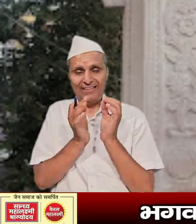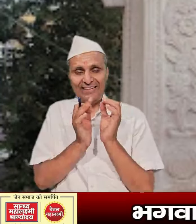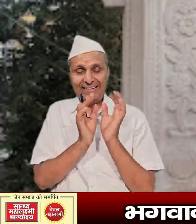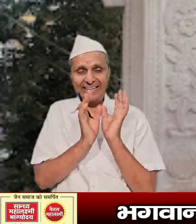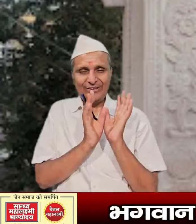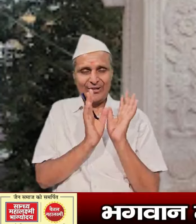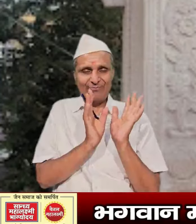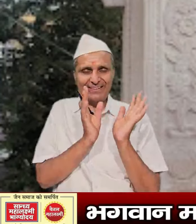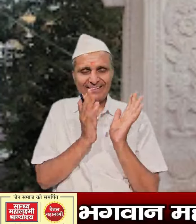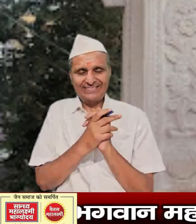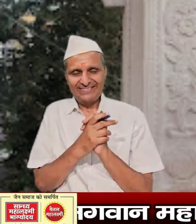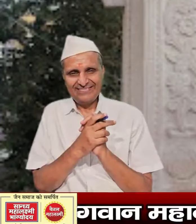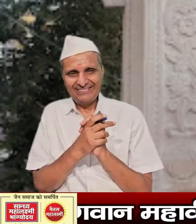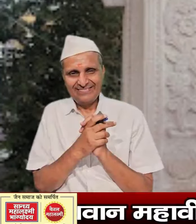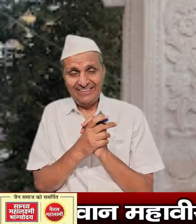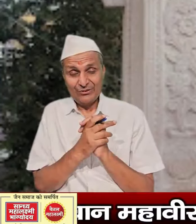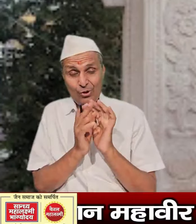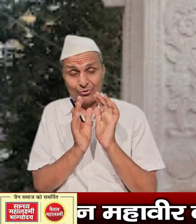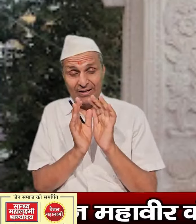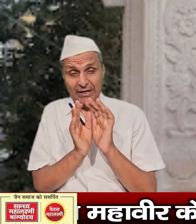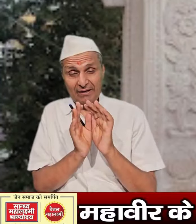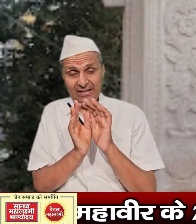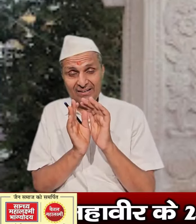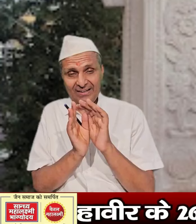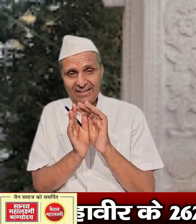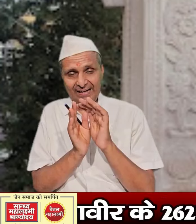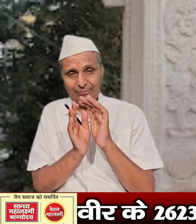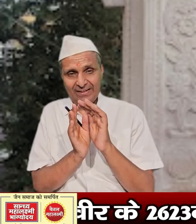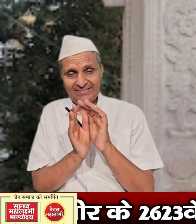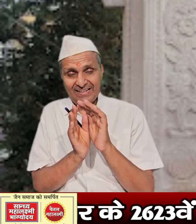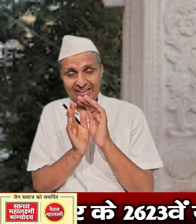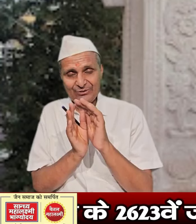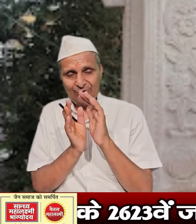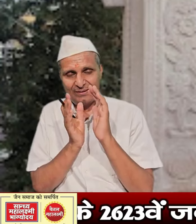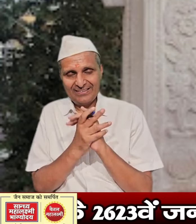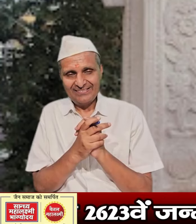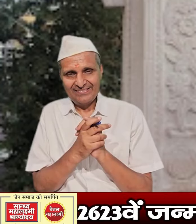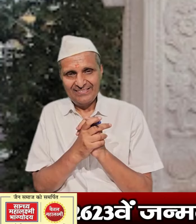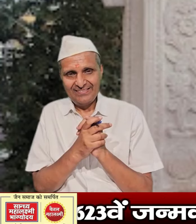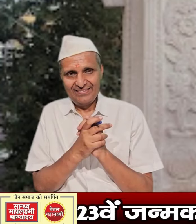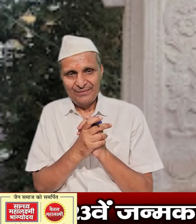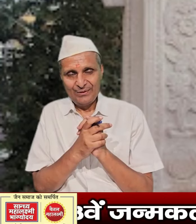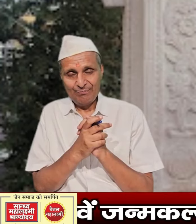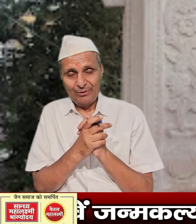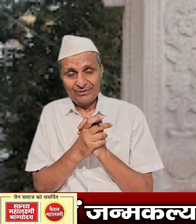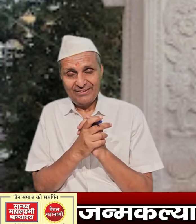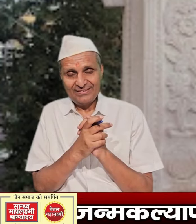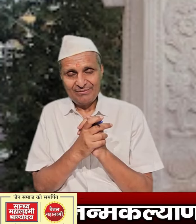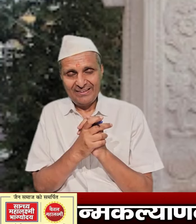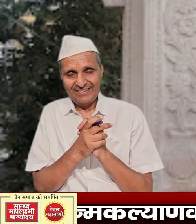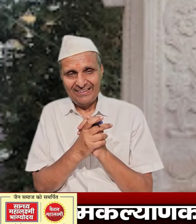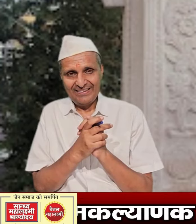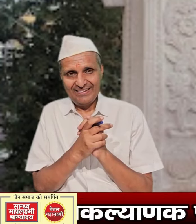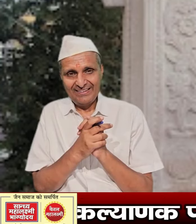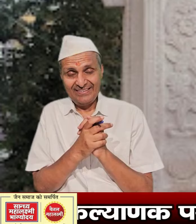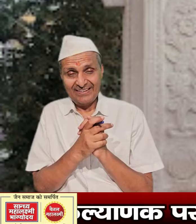बूंदी जिले के केशवराव पाटन जी हां 1601 में यहां नाम पड़ाई जगह केशवराव पाटन बहुत गजब